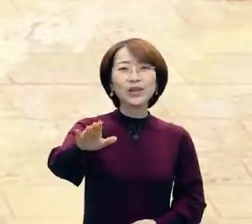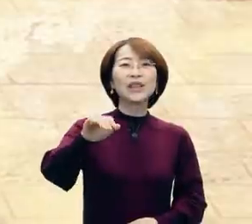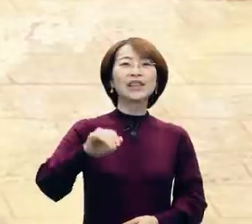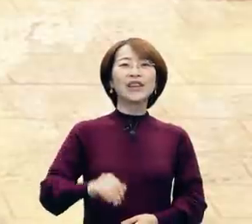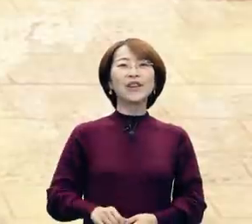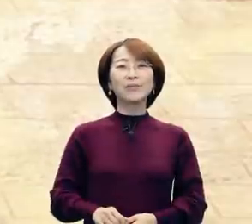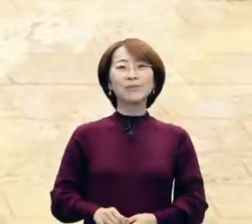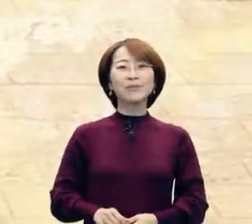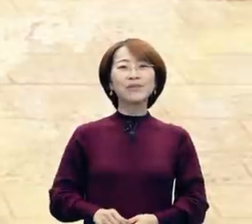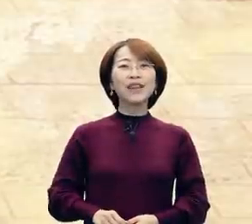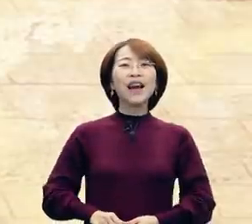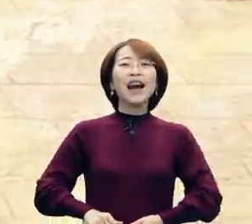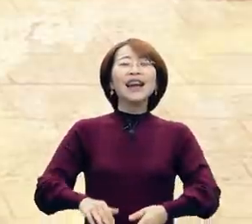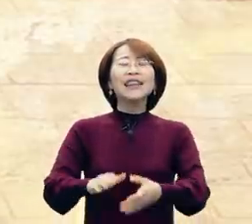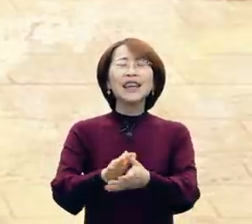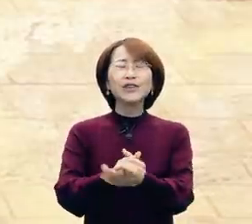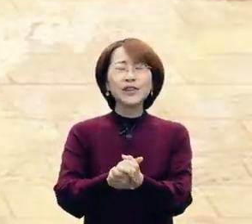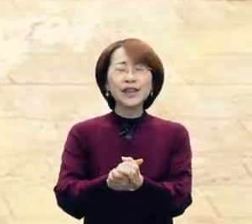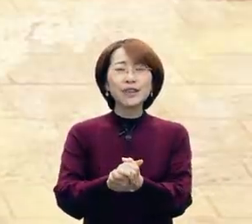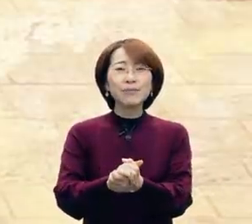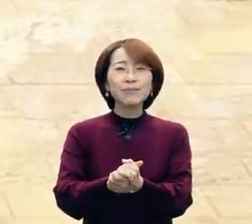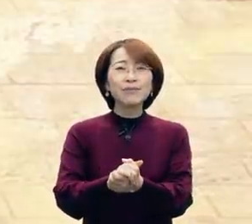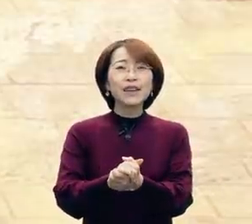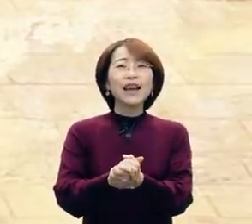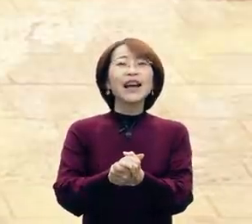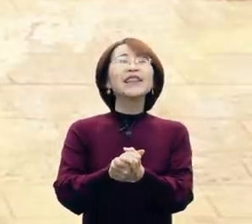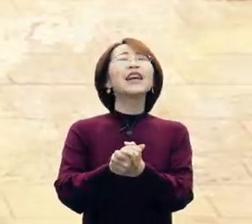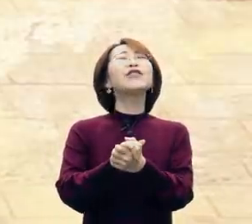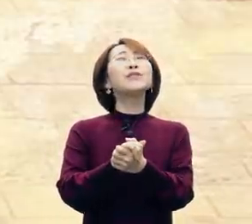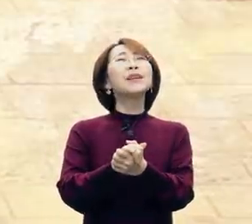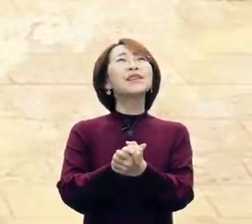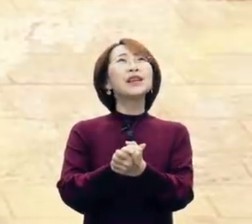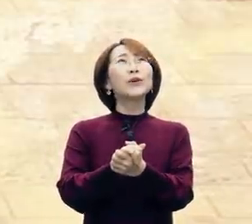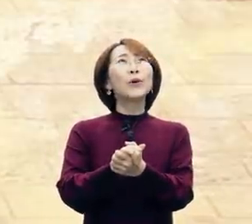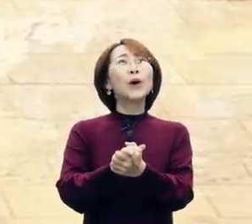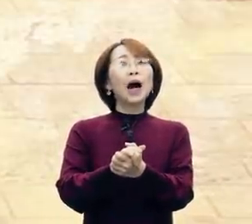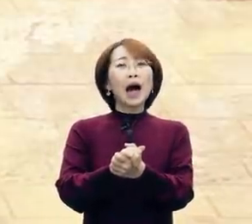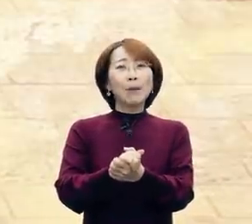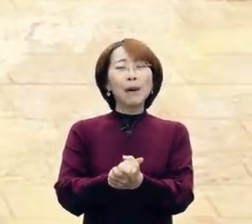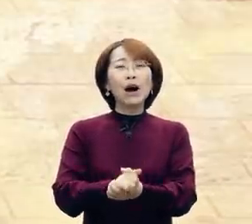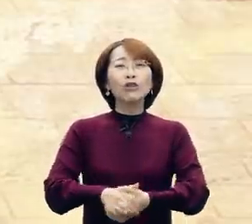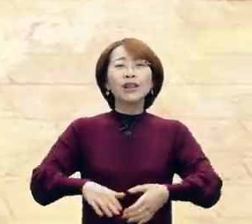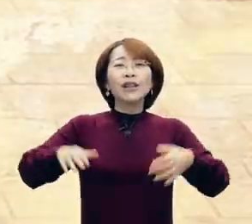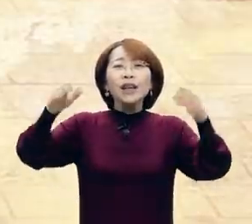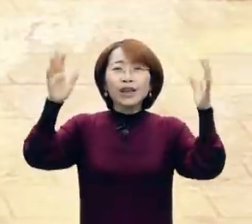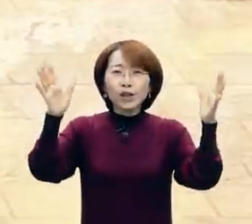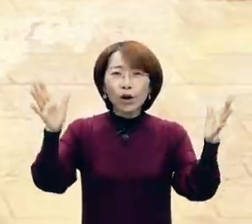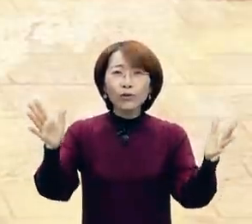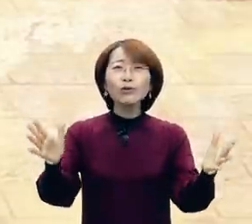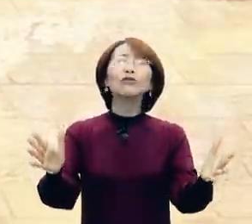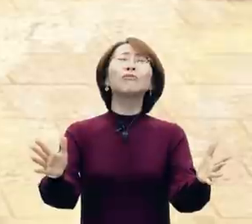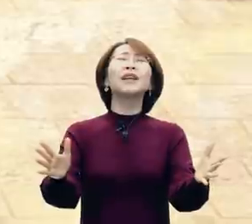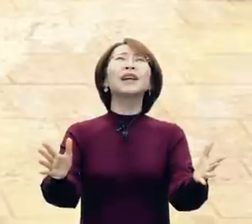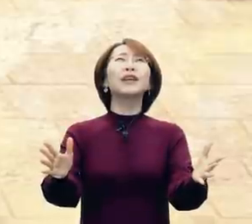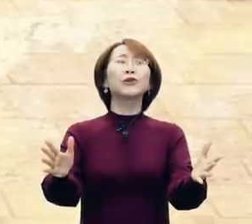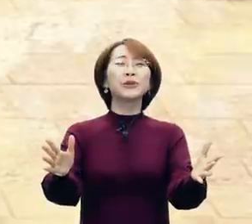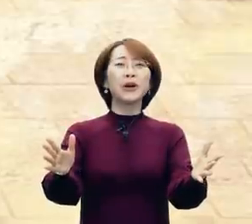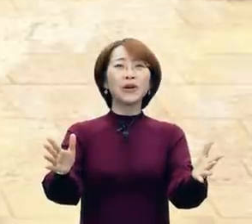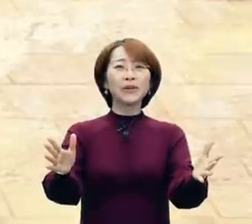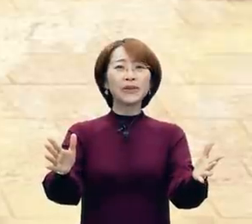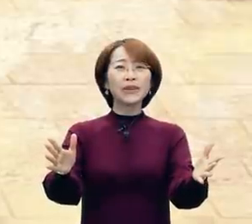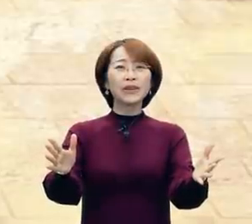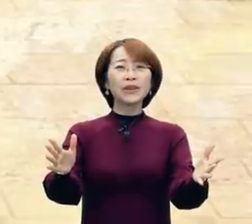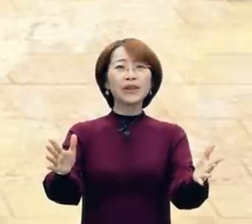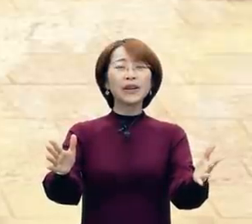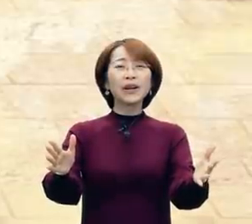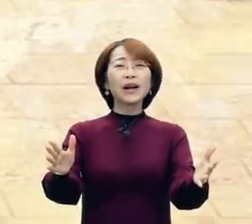얹고 기도했어요. 예수님, 예수님의 뜻대로 바울이 성령 충만하게 하소서.